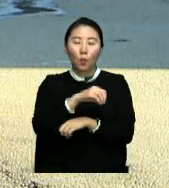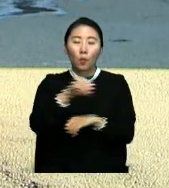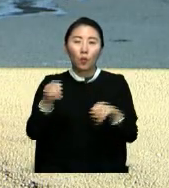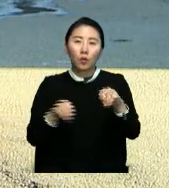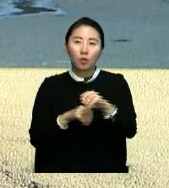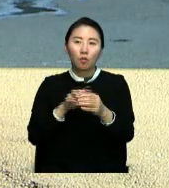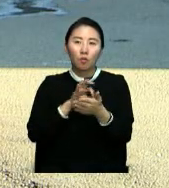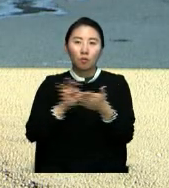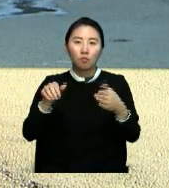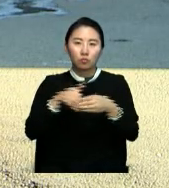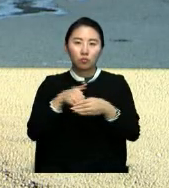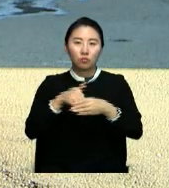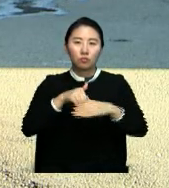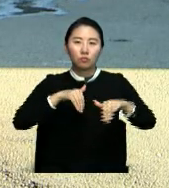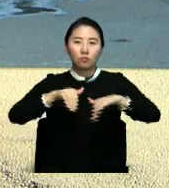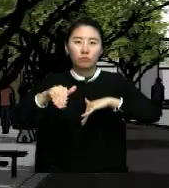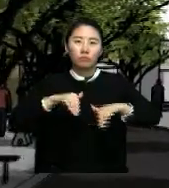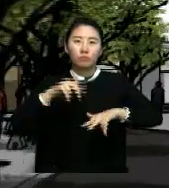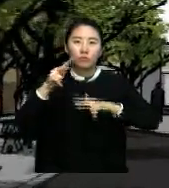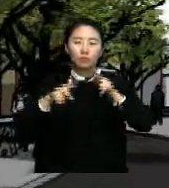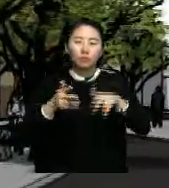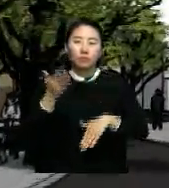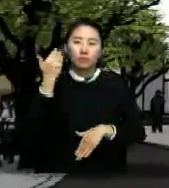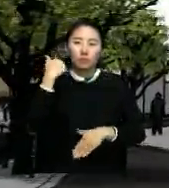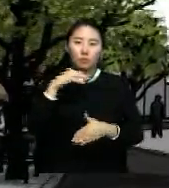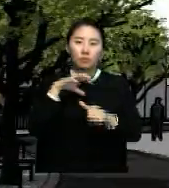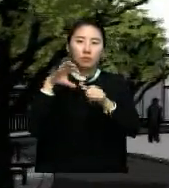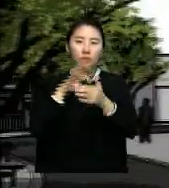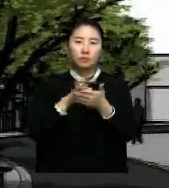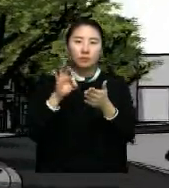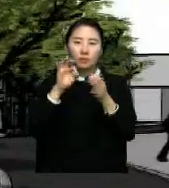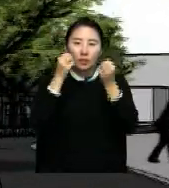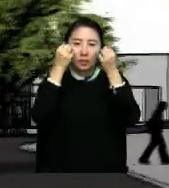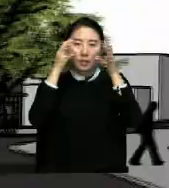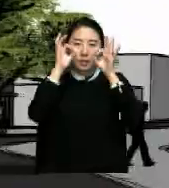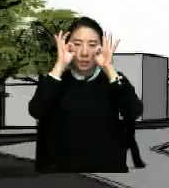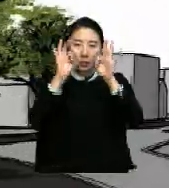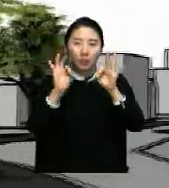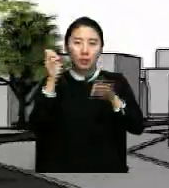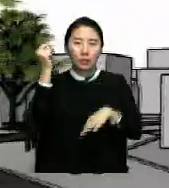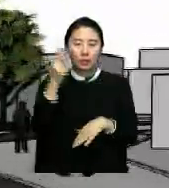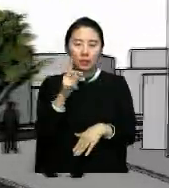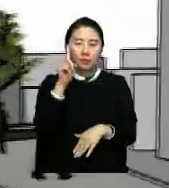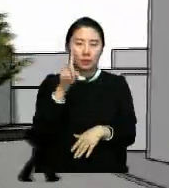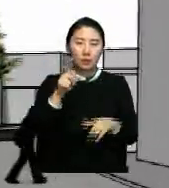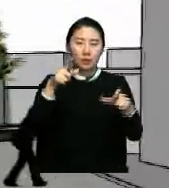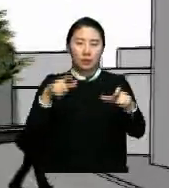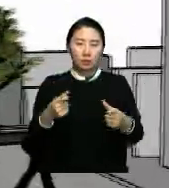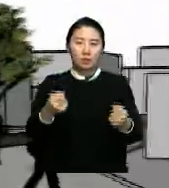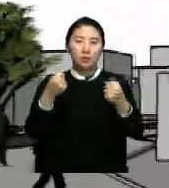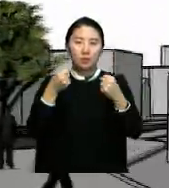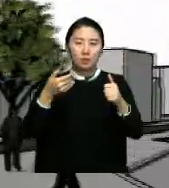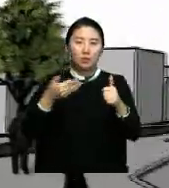활용한 문화거리 조성 사업. 옛것을 활용한 새로운 볼거리로 다시 한번 지역의